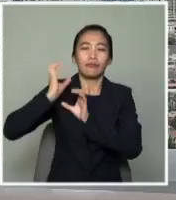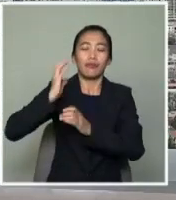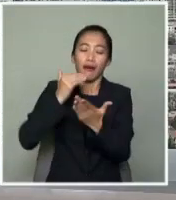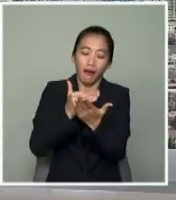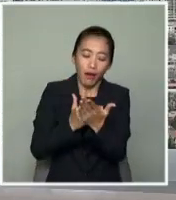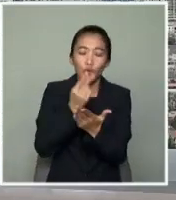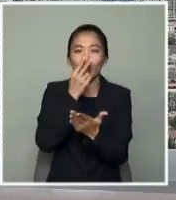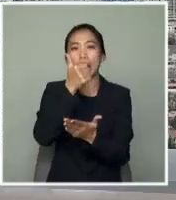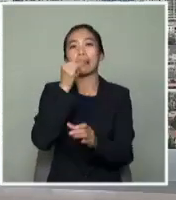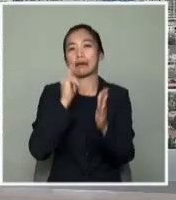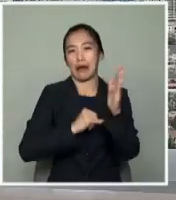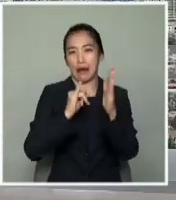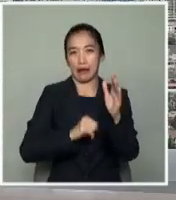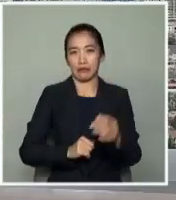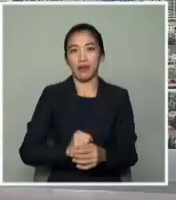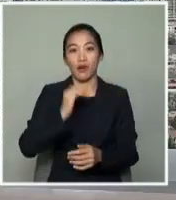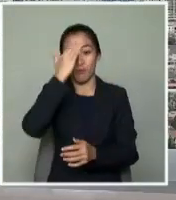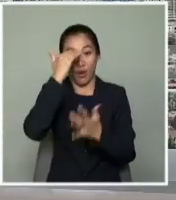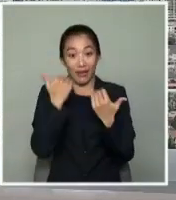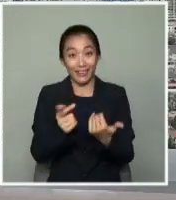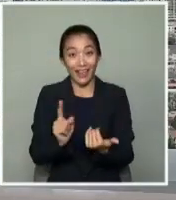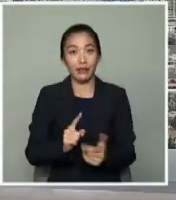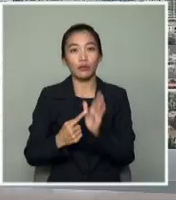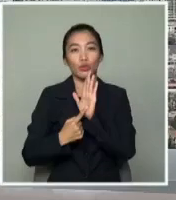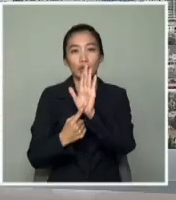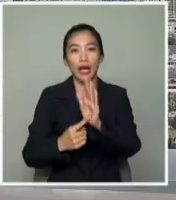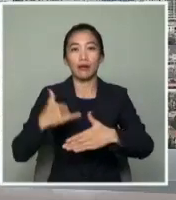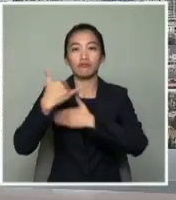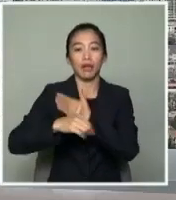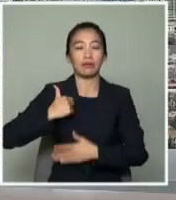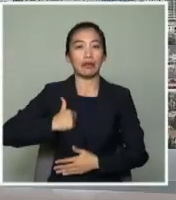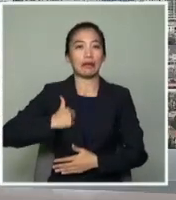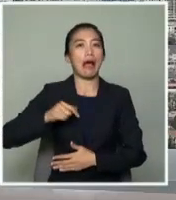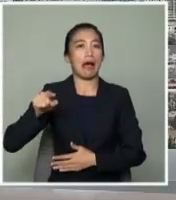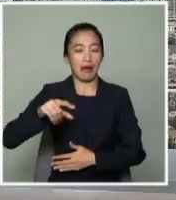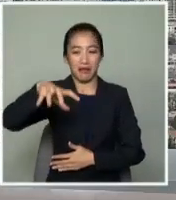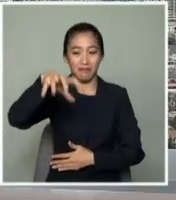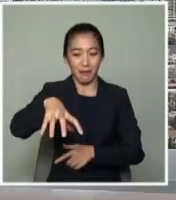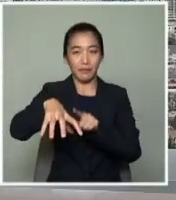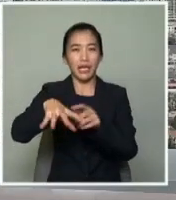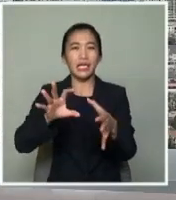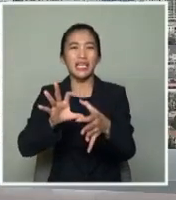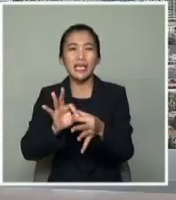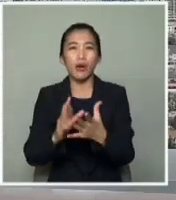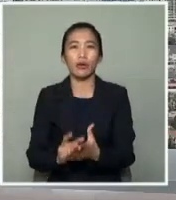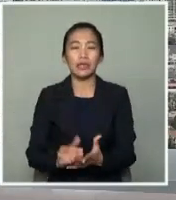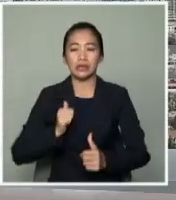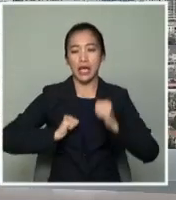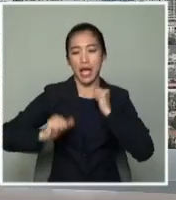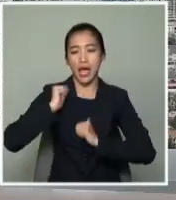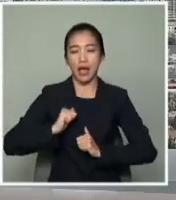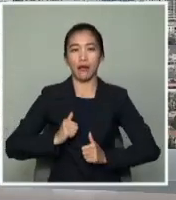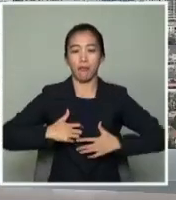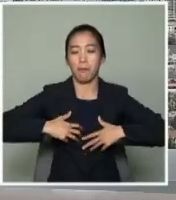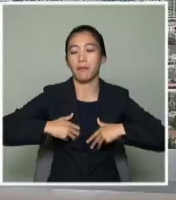ว์แสดงเปลื้องผ้าพบว่าพนักงานภายในไนท์คลับแห่งนี้เนี่ยติดเชื้อไวรัสโควิด -19 ค่ะน